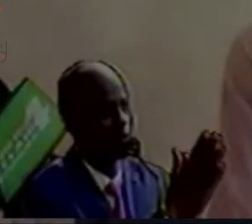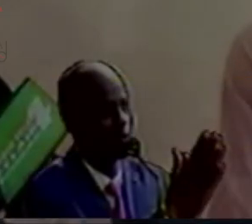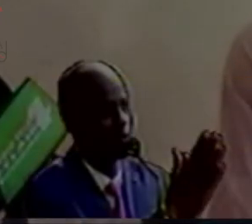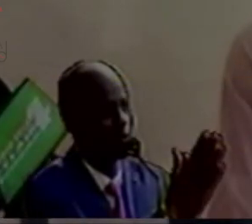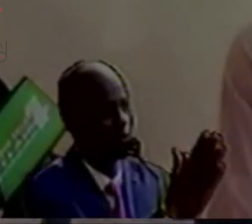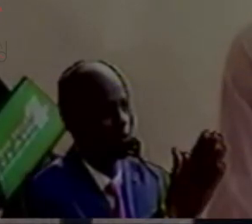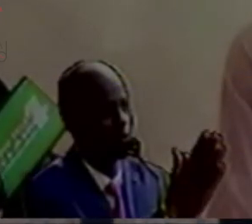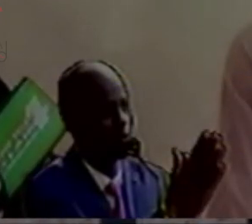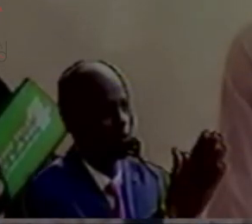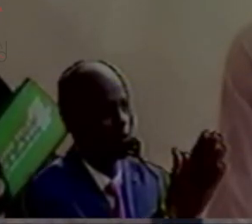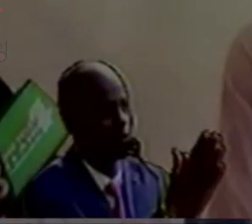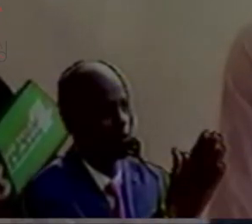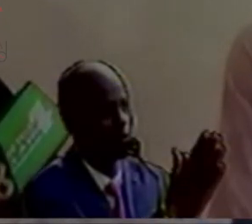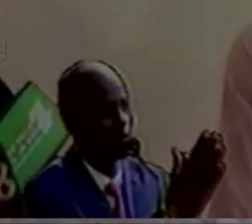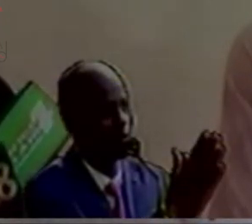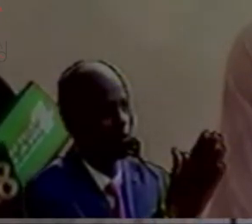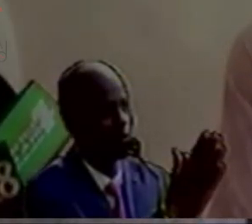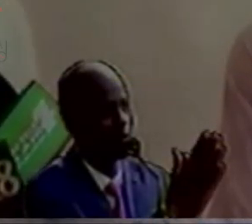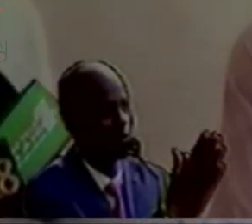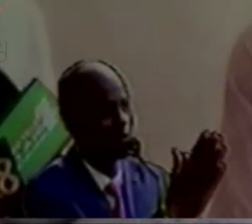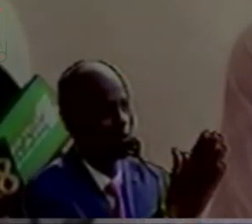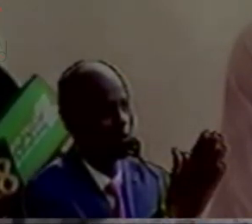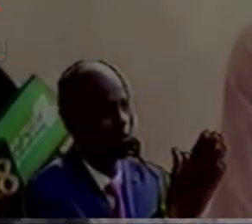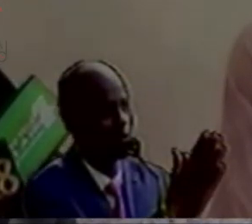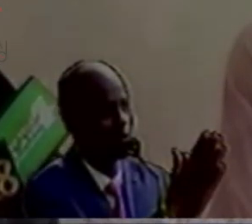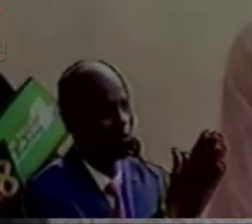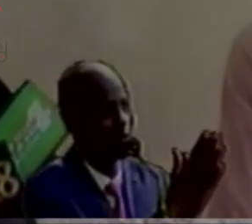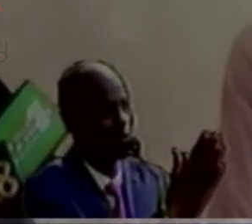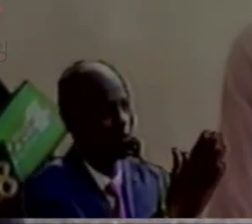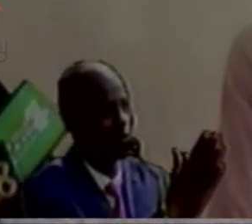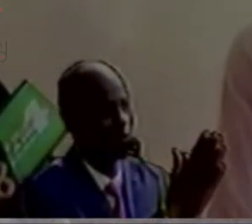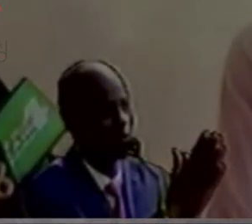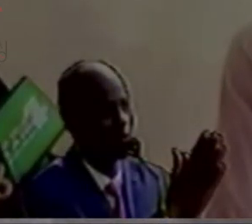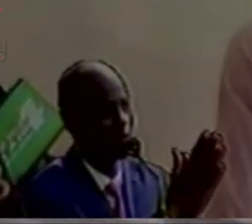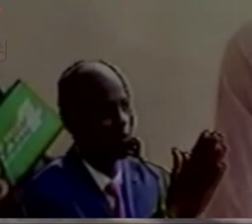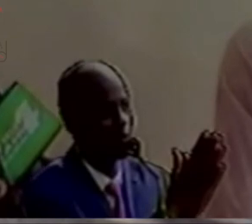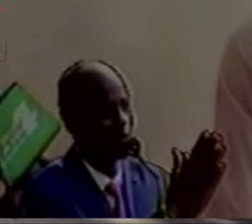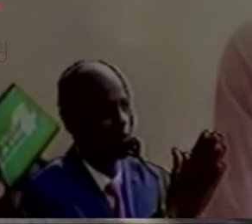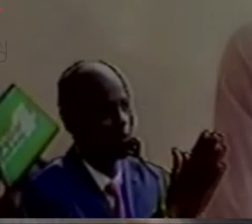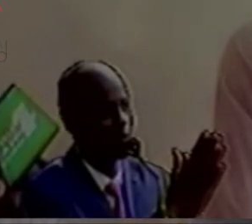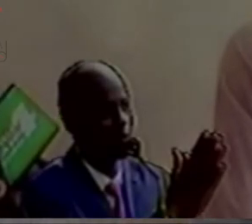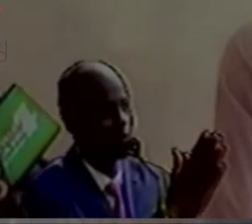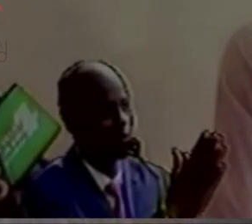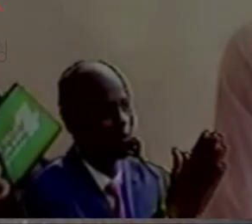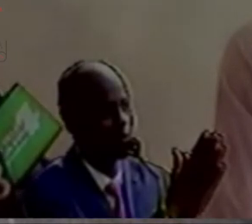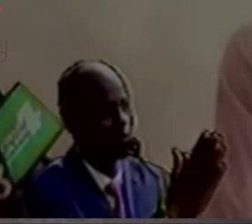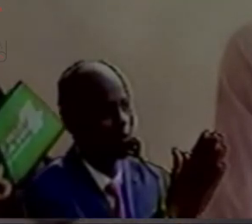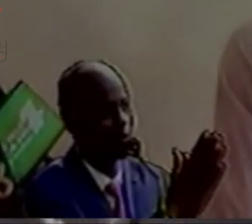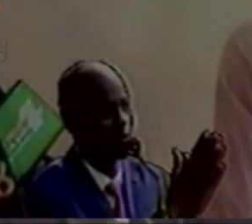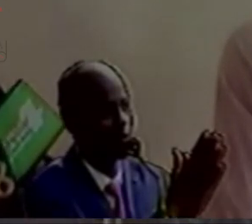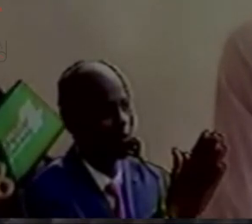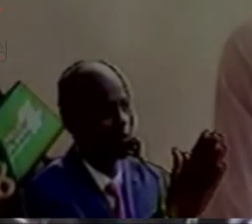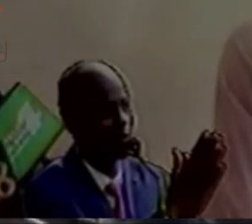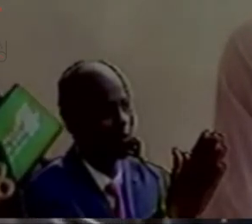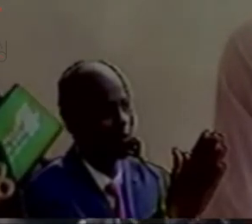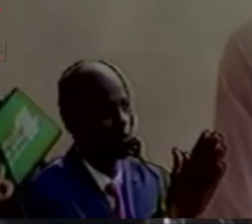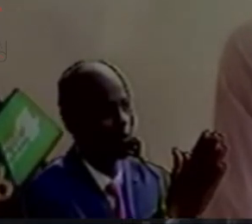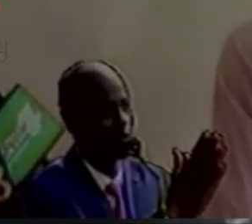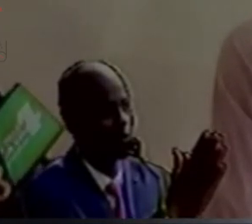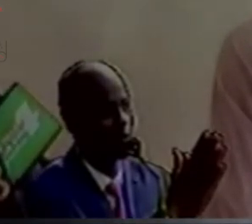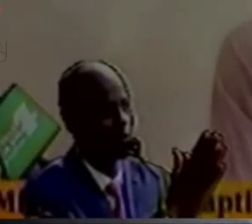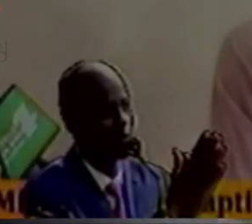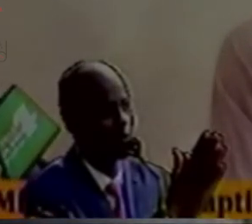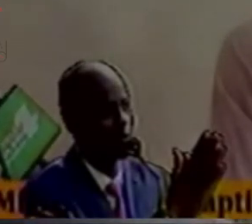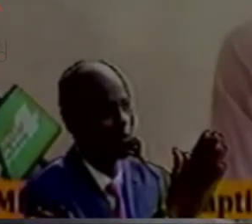c'est fait partie de nouveautés que nous avons mettre, et pas de façon tant comme nous la ponctuelle, pas